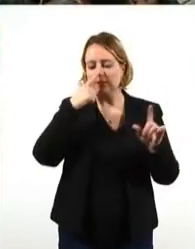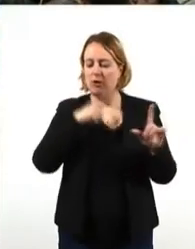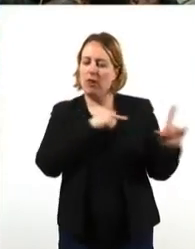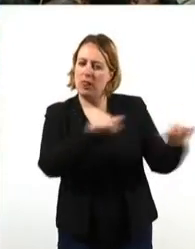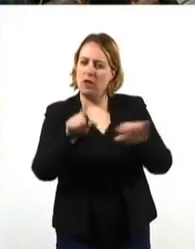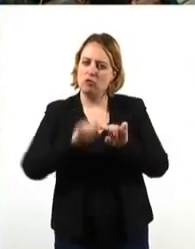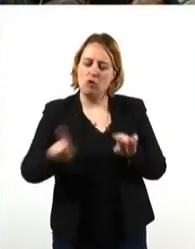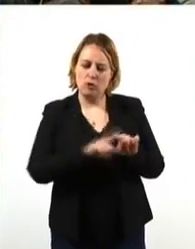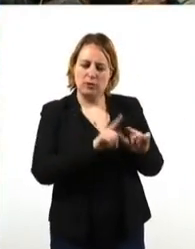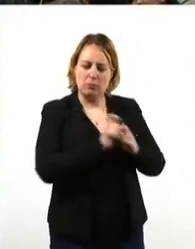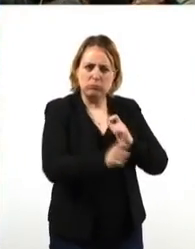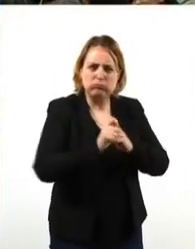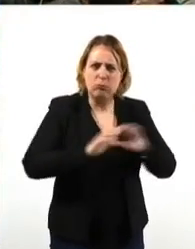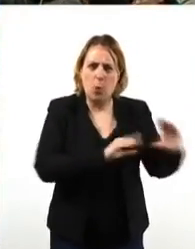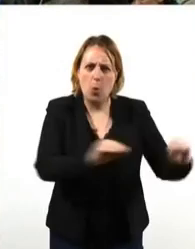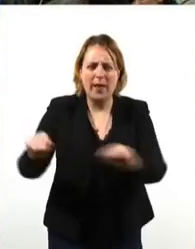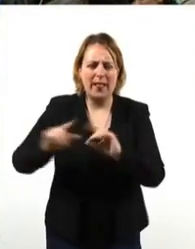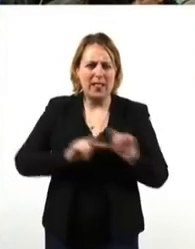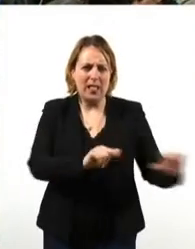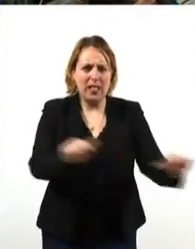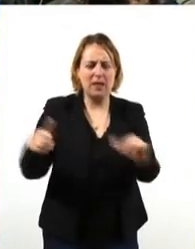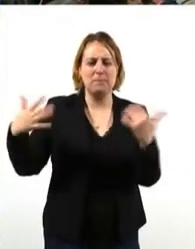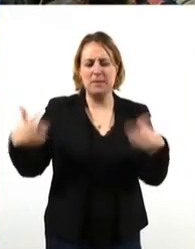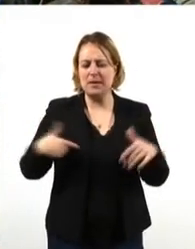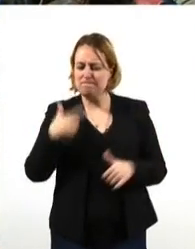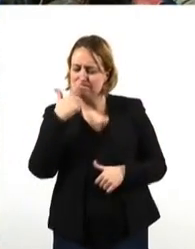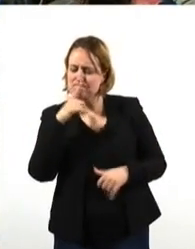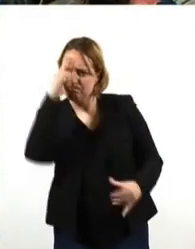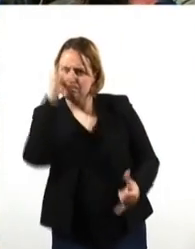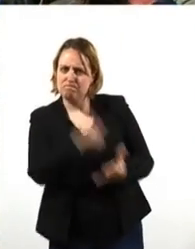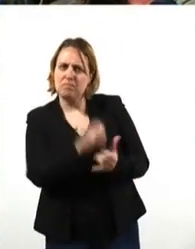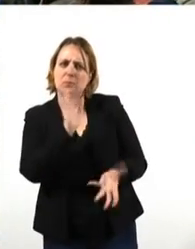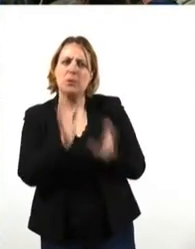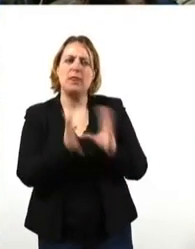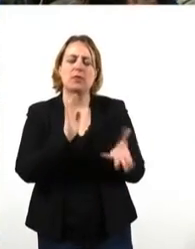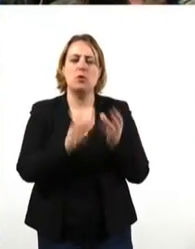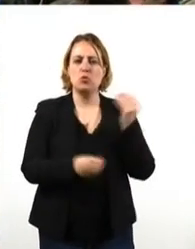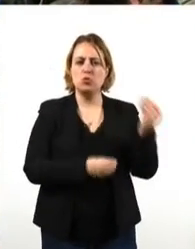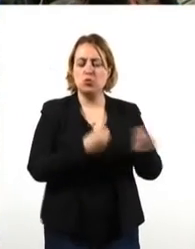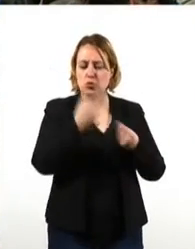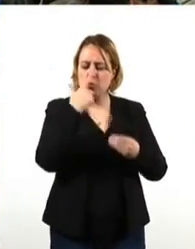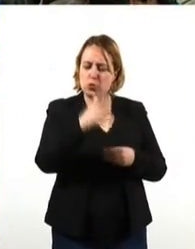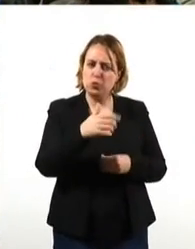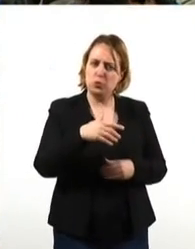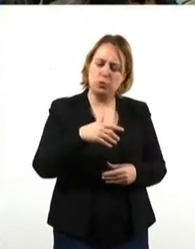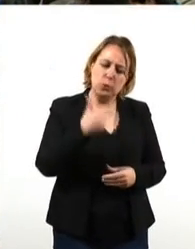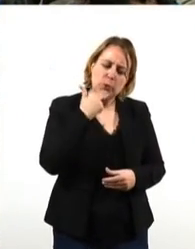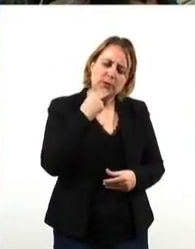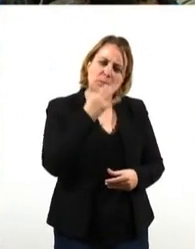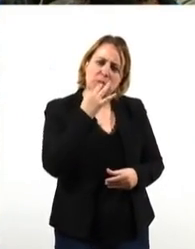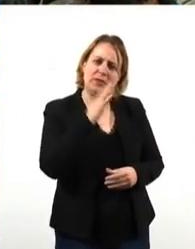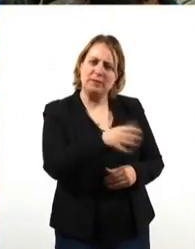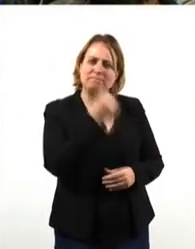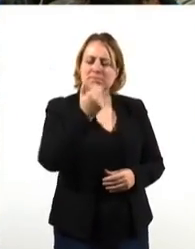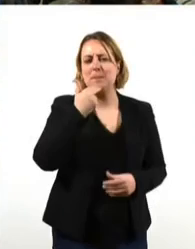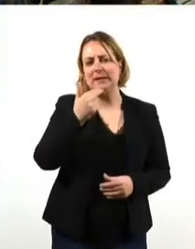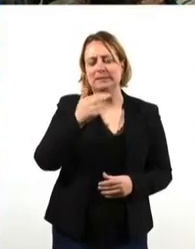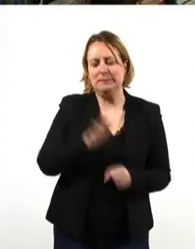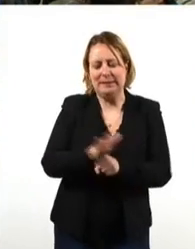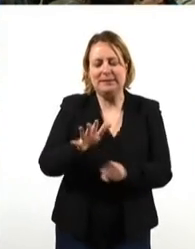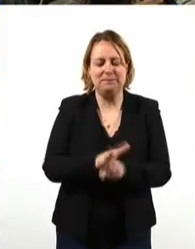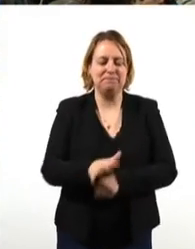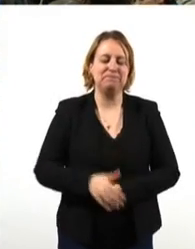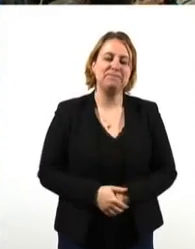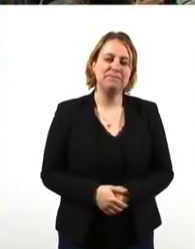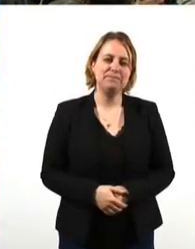pas encore complètement montés en puissance, qui ne sont pas forcément identifiés partout et qui peuvent apporter quelques solutions, quelques simplifications supplémentaires